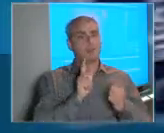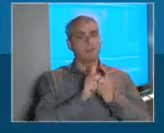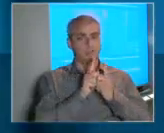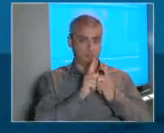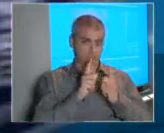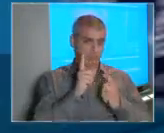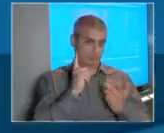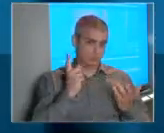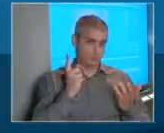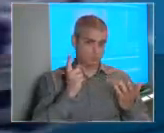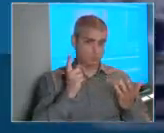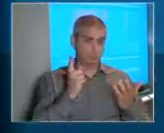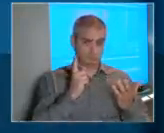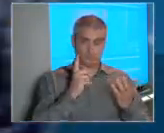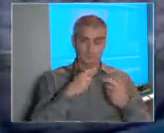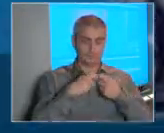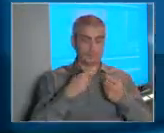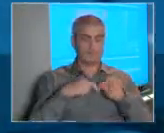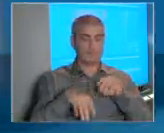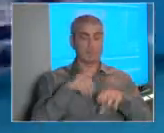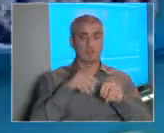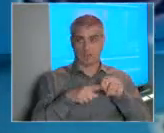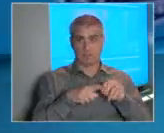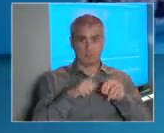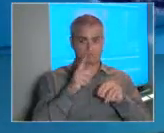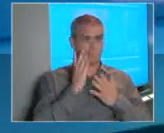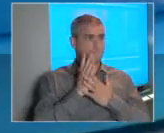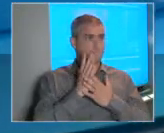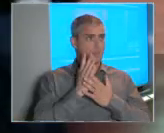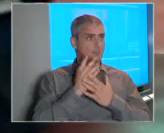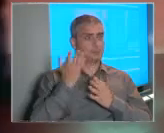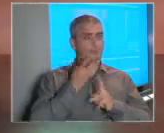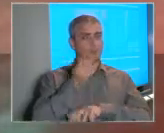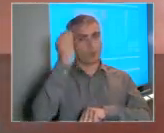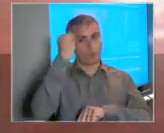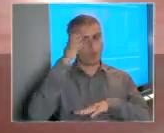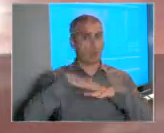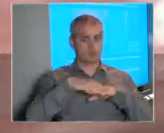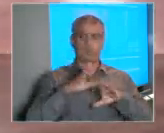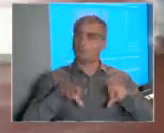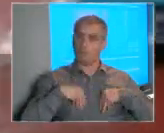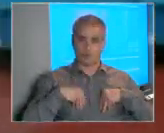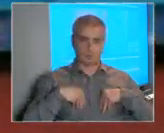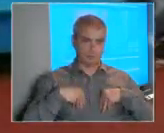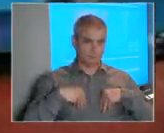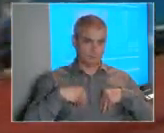נגישה, וחברי ועדת הקלפי הם עברו הכשרה ומוכנים בעצם לקלוט